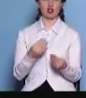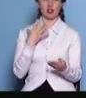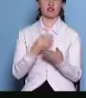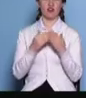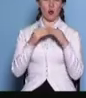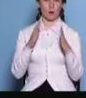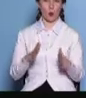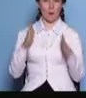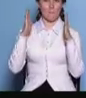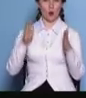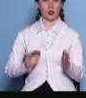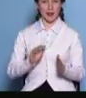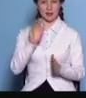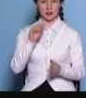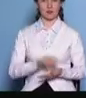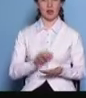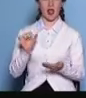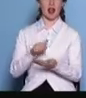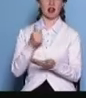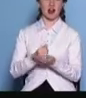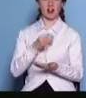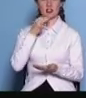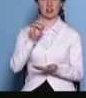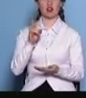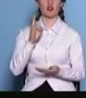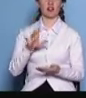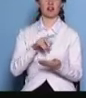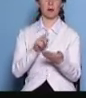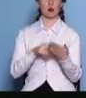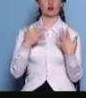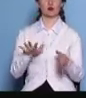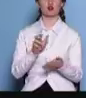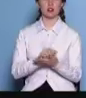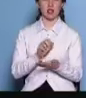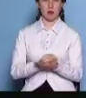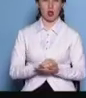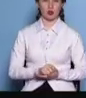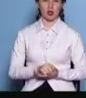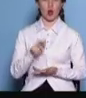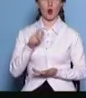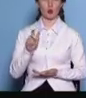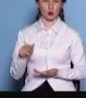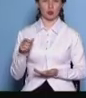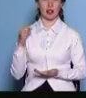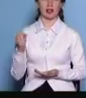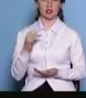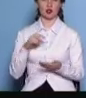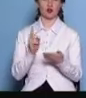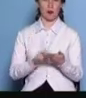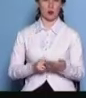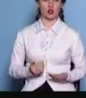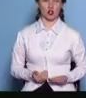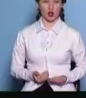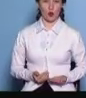своем подъезде. Глава Удмуртии подчеркнул, квартирным вопросом уже занимаются. Людей, конечно же, интересует вопрос с